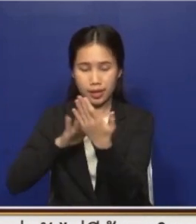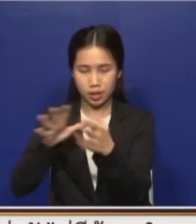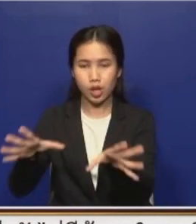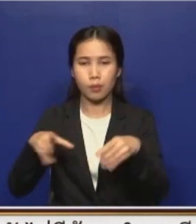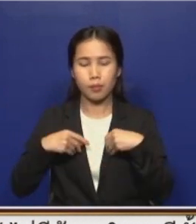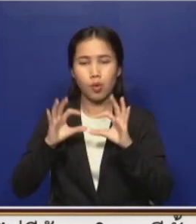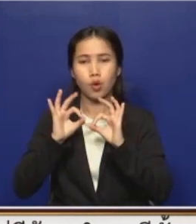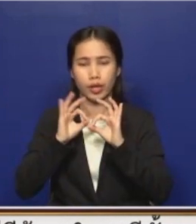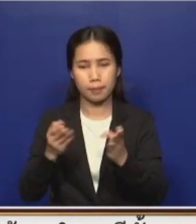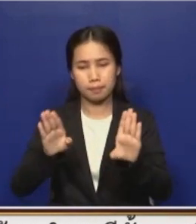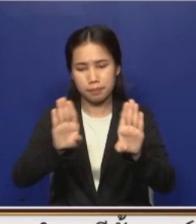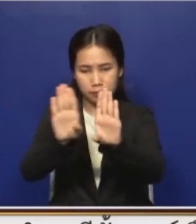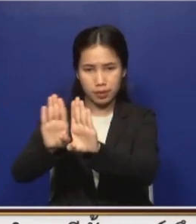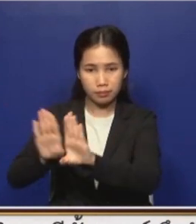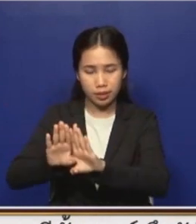ฮะ